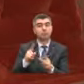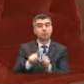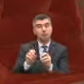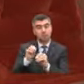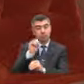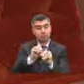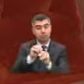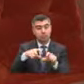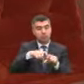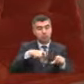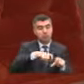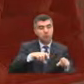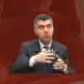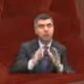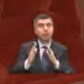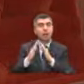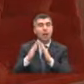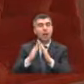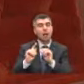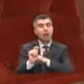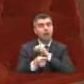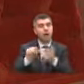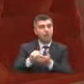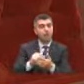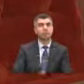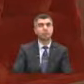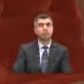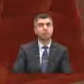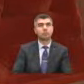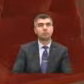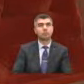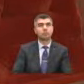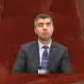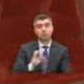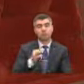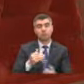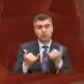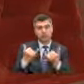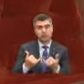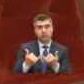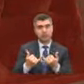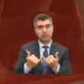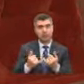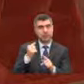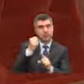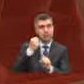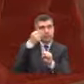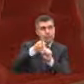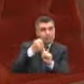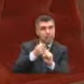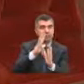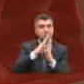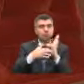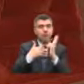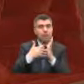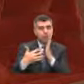الربط بشكل سريع. وعطفا على ذلك الان كاين برنامج اللي تنشتغلوا عليه اللي هو برنامج الوطني